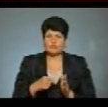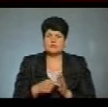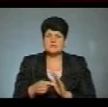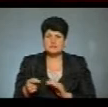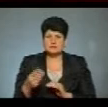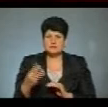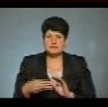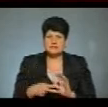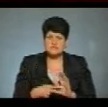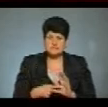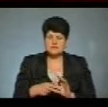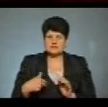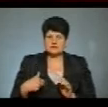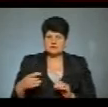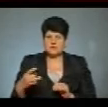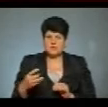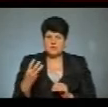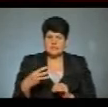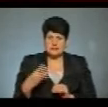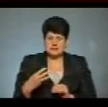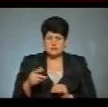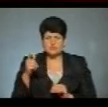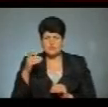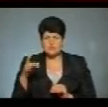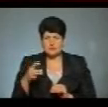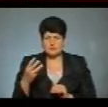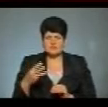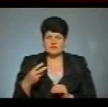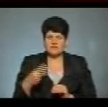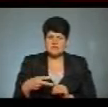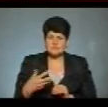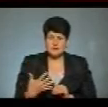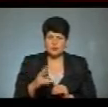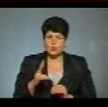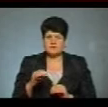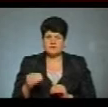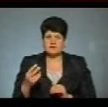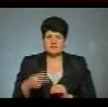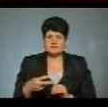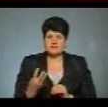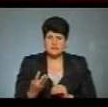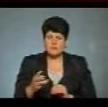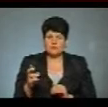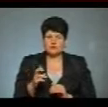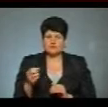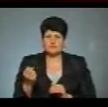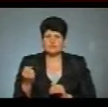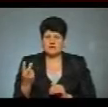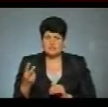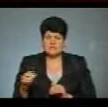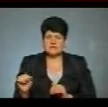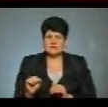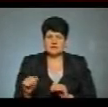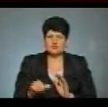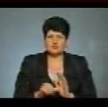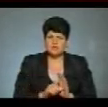Тернополі – 37, у Заліщицькому районі – 30, Чортківському – 25, Козівському – 23, Борщівському – 12, Теребовлянському